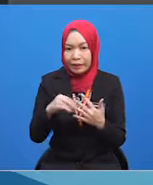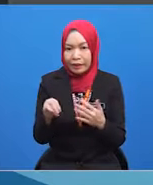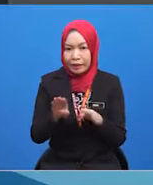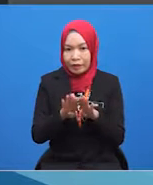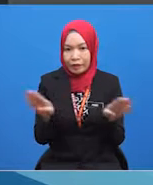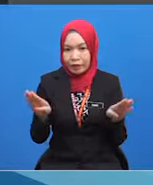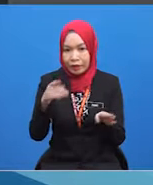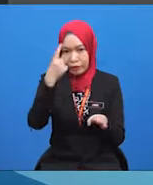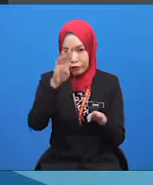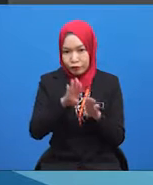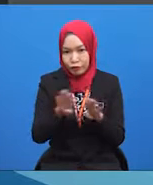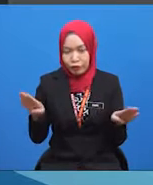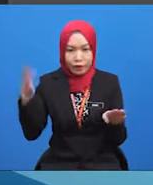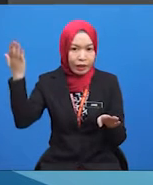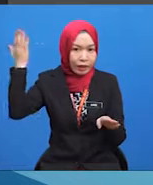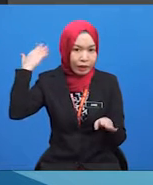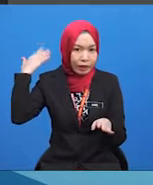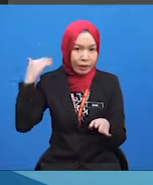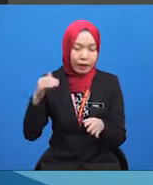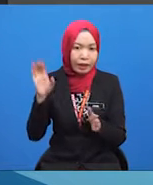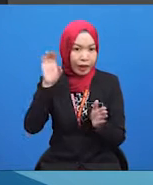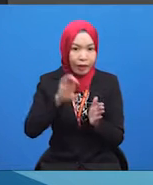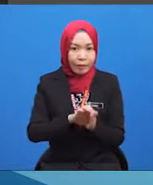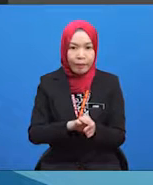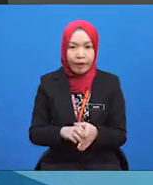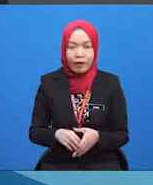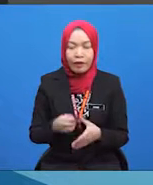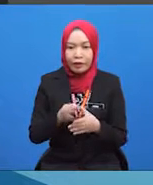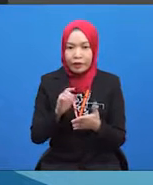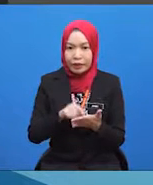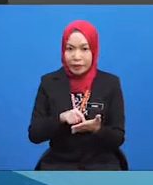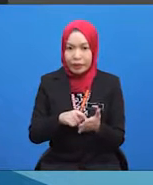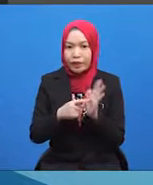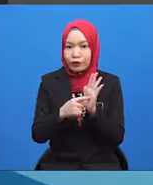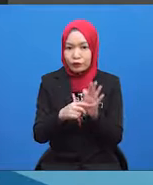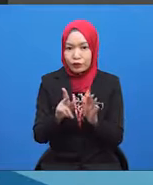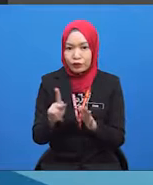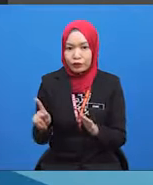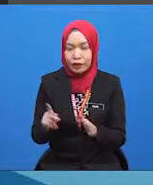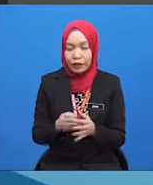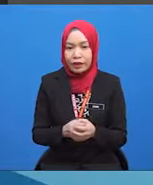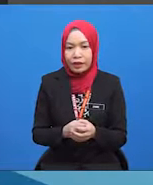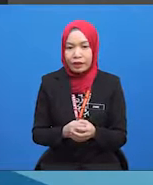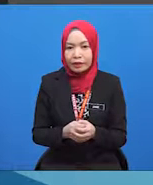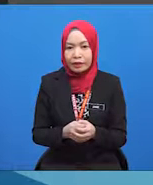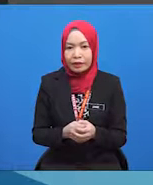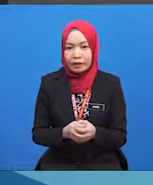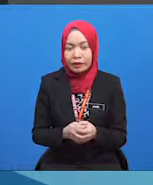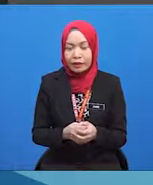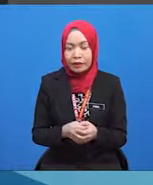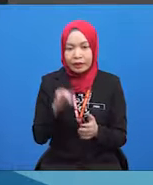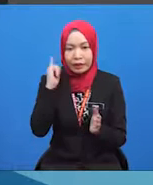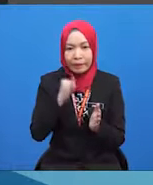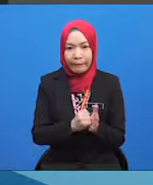untuk membuka imej latar belakang. Folder ini menunjukkan beberapa imej latar